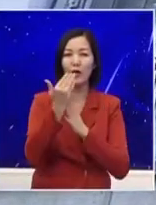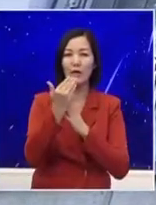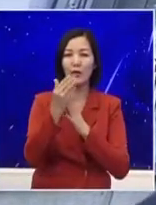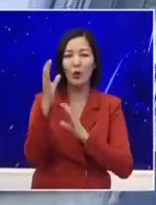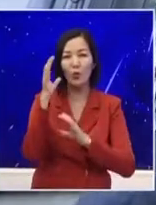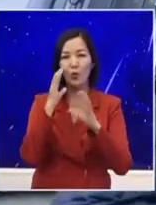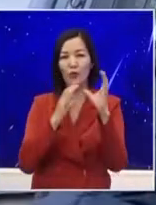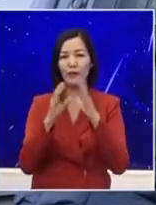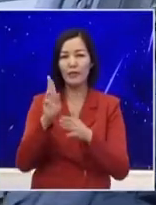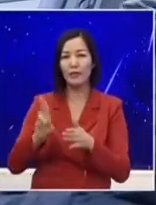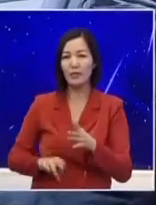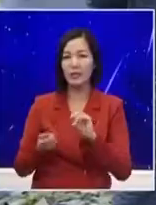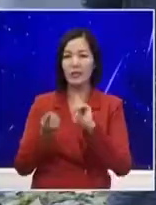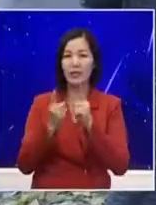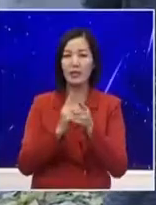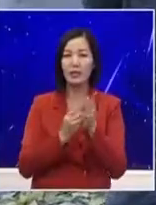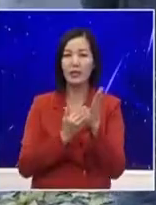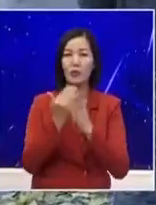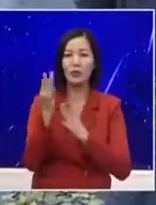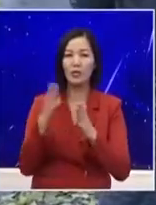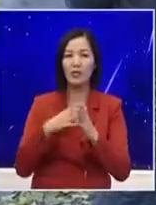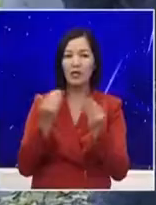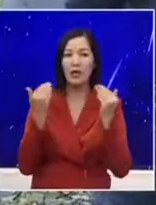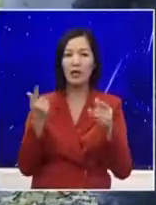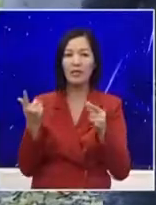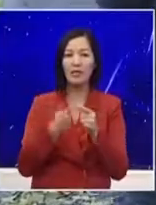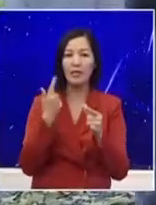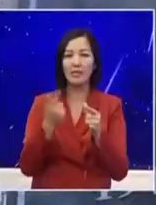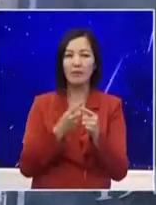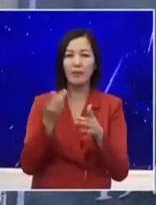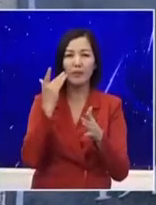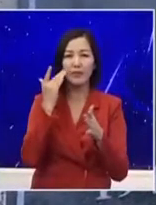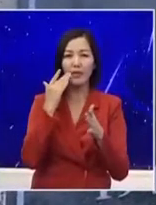бұл ғимарат қабырғасында Арда ұлдың есімі айшықталып тұратын болады.